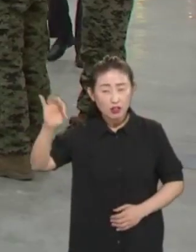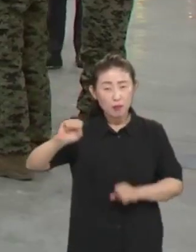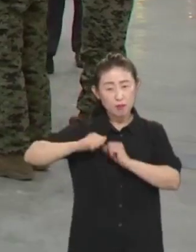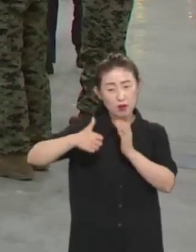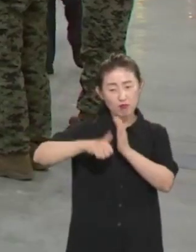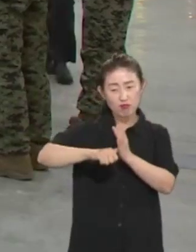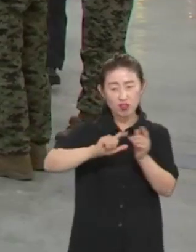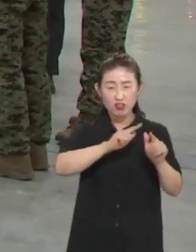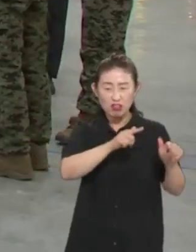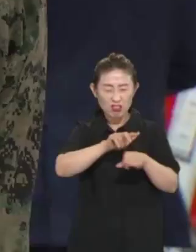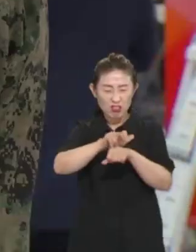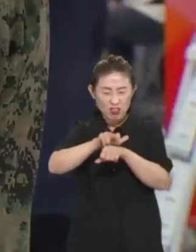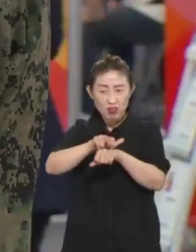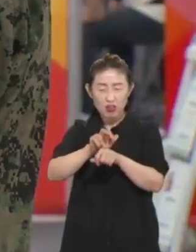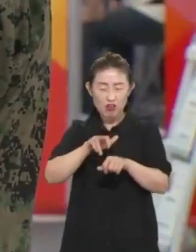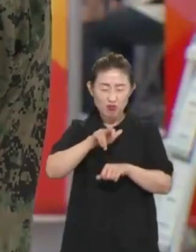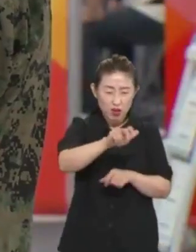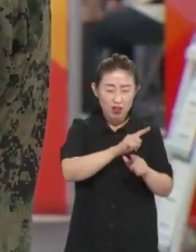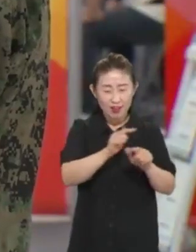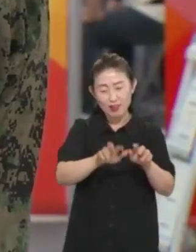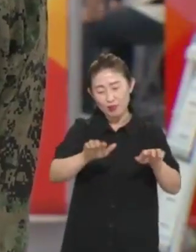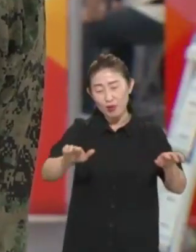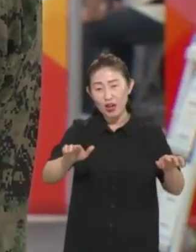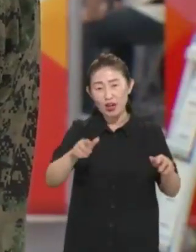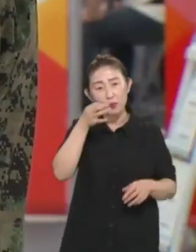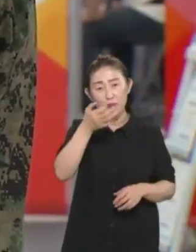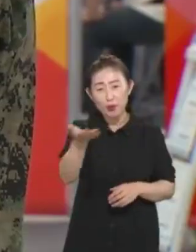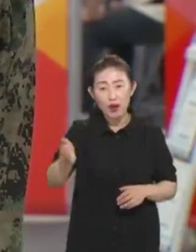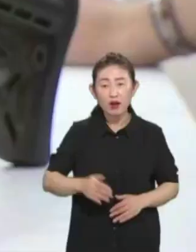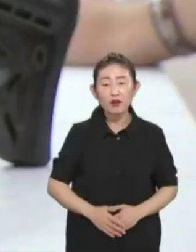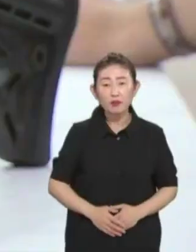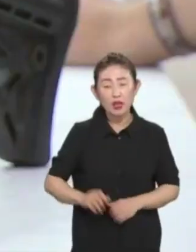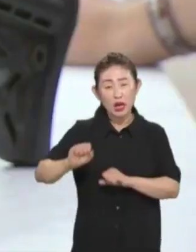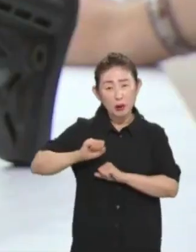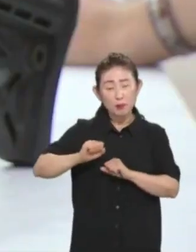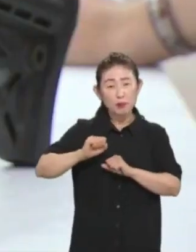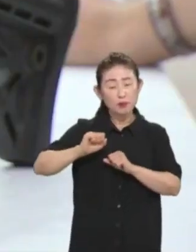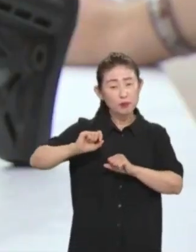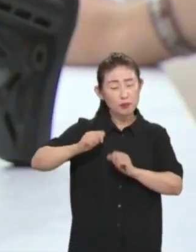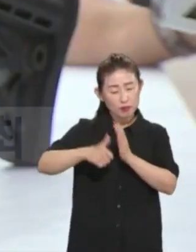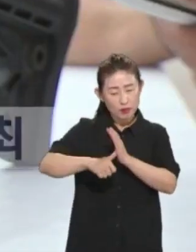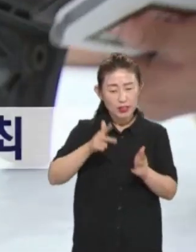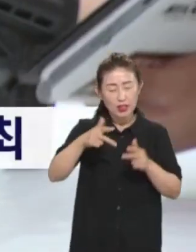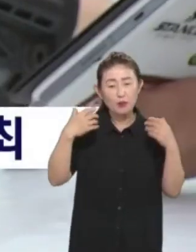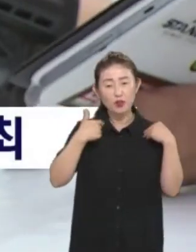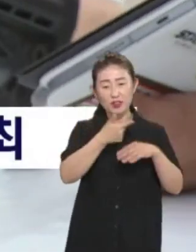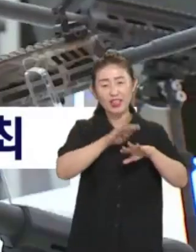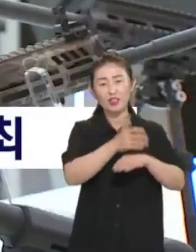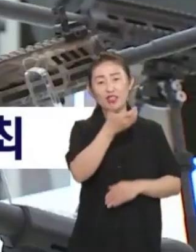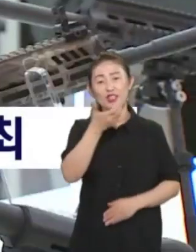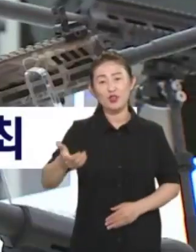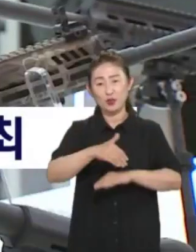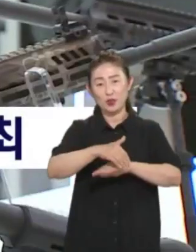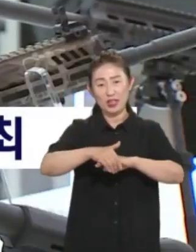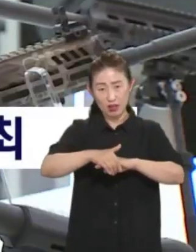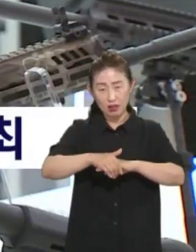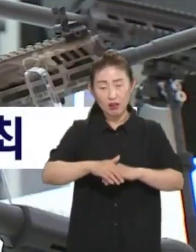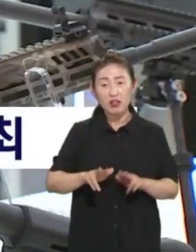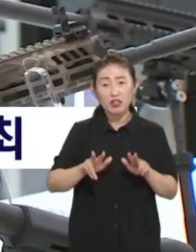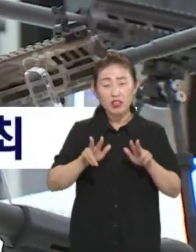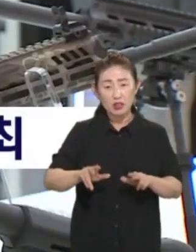K-방산 제품들과 기술들을 선보입니다. 특히 올해는 방위사업청 대전 이전에 맞춰 방사청이 경년으로